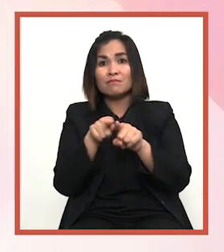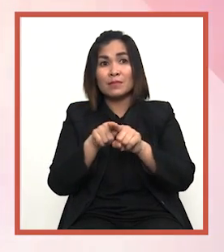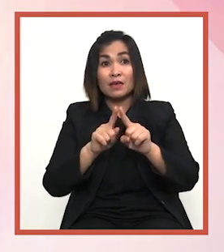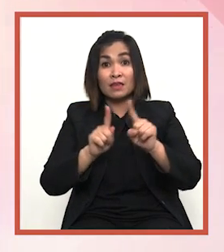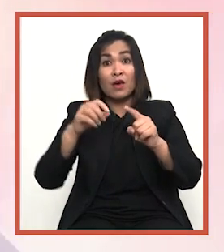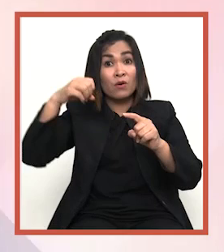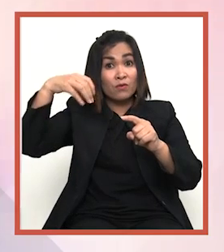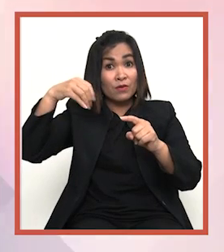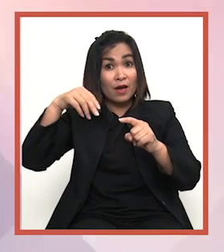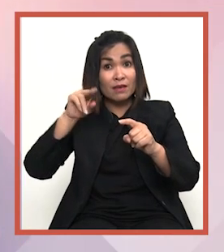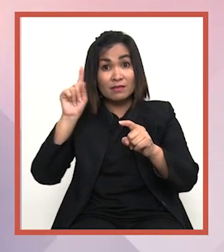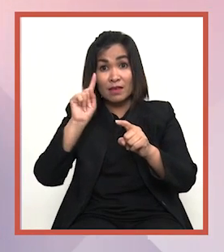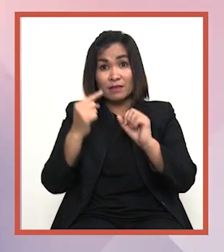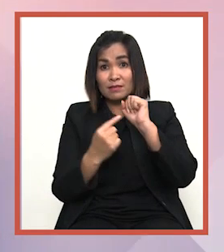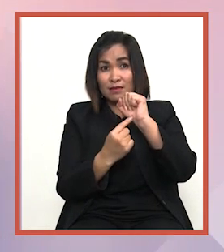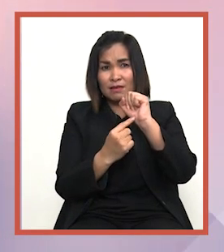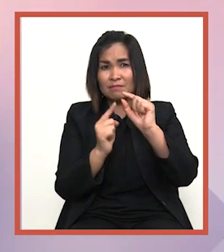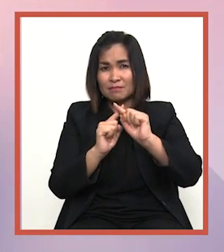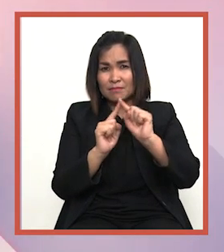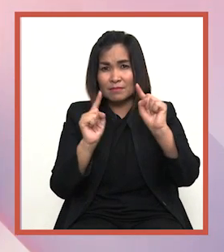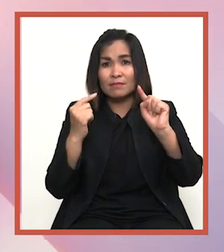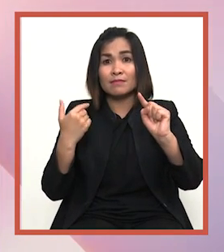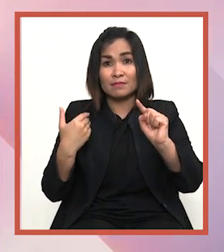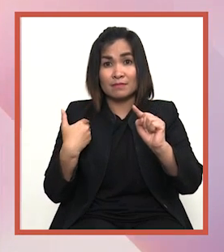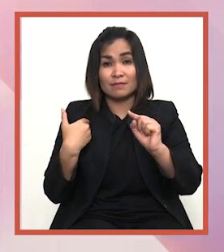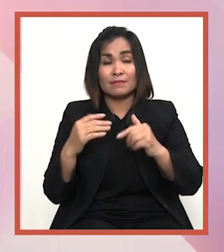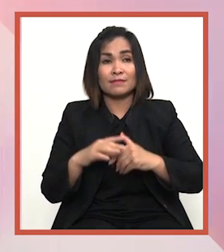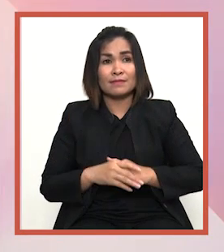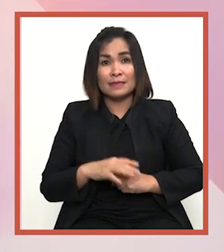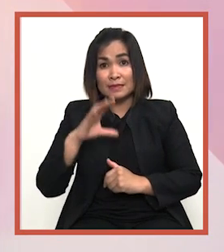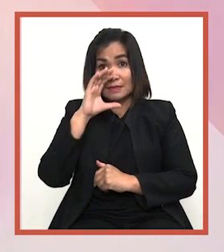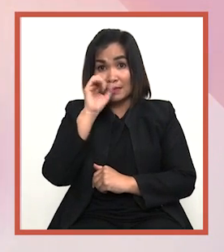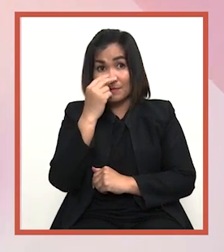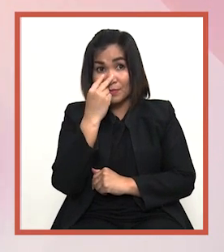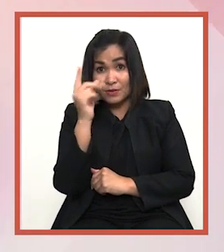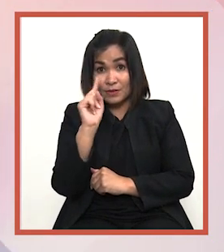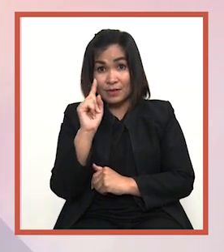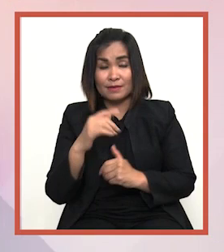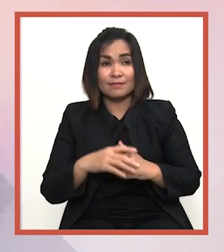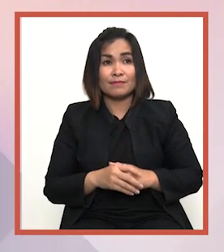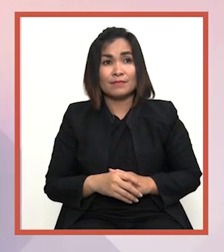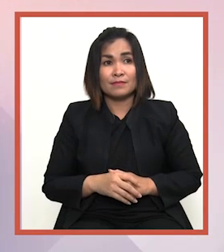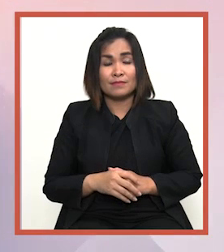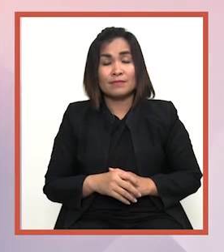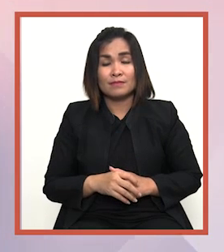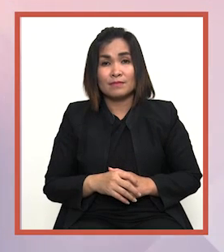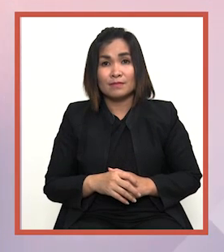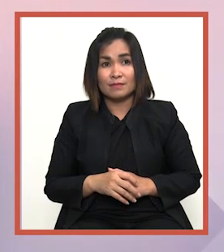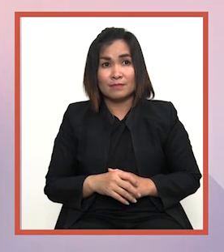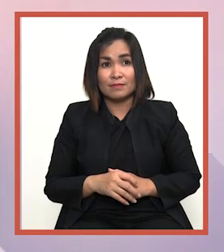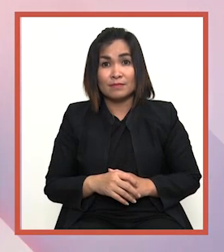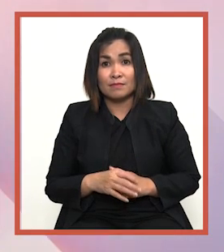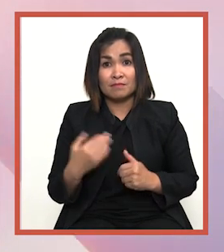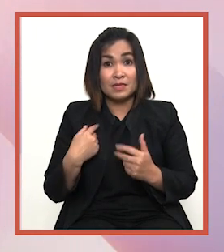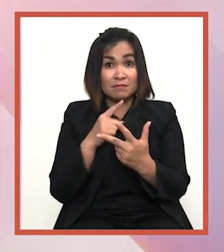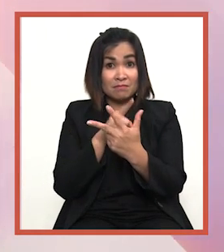ไฟฟ้านะครับสัญลักษณ์จะไม่เหมือนกันนะครับนะนักเรียนลองสังเกตดูนะครับจากรูปแรกครับแหล่งจ่ายแรงดันไฟฟ้